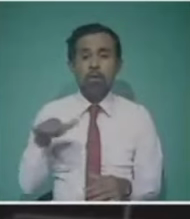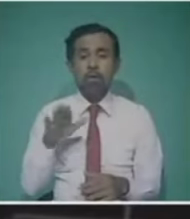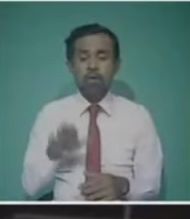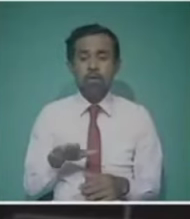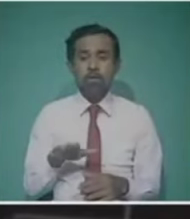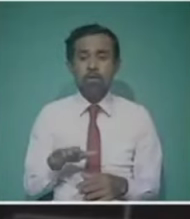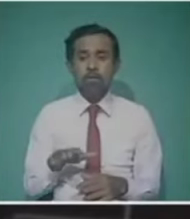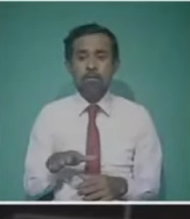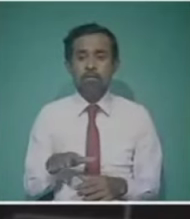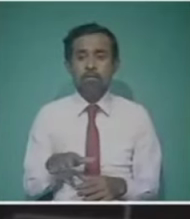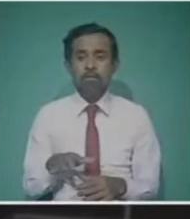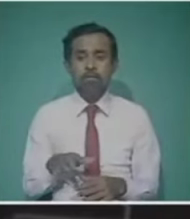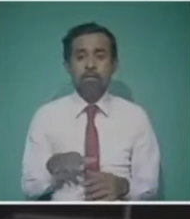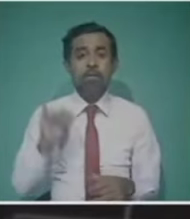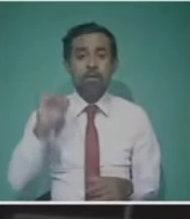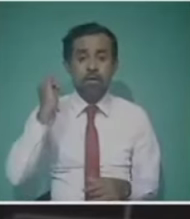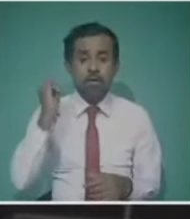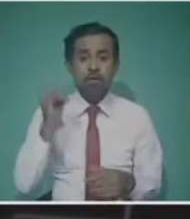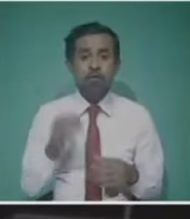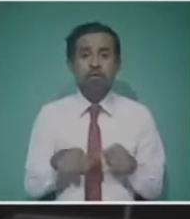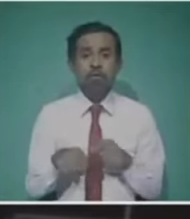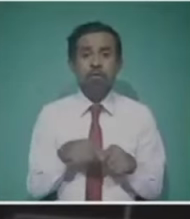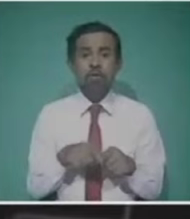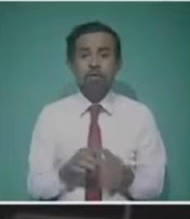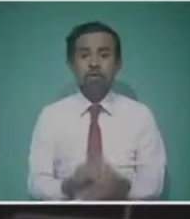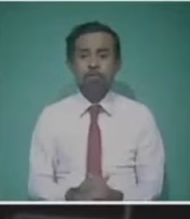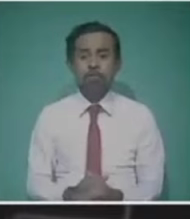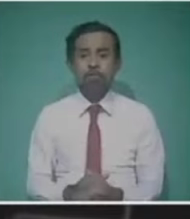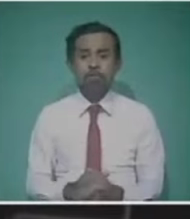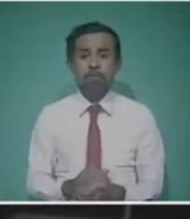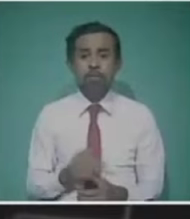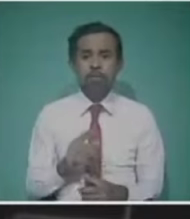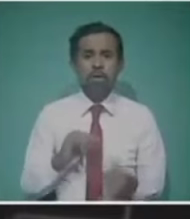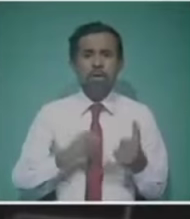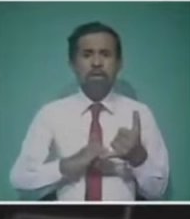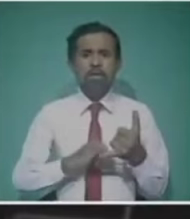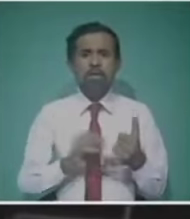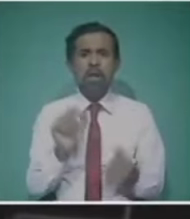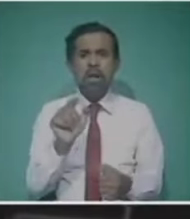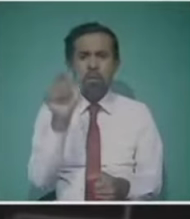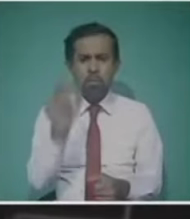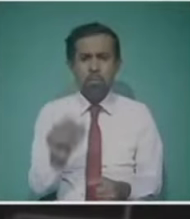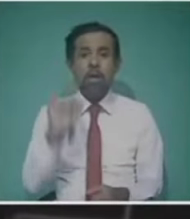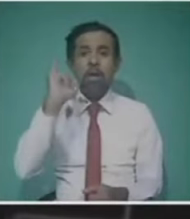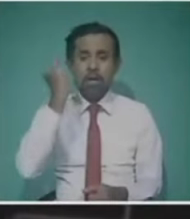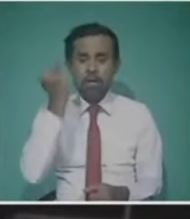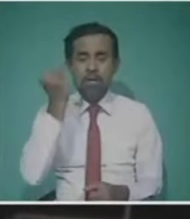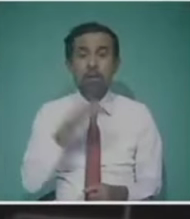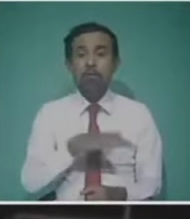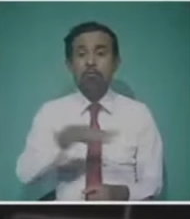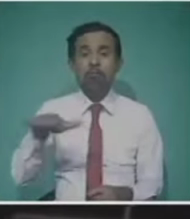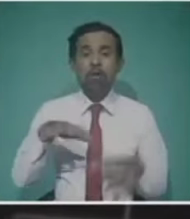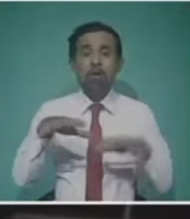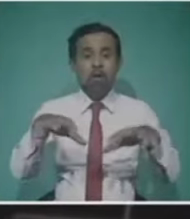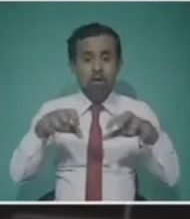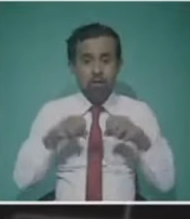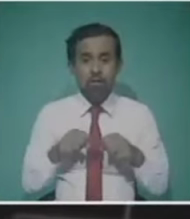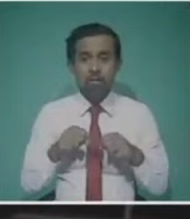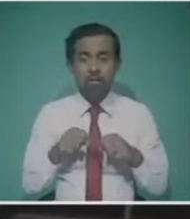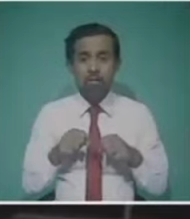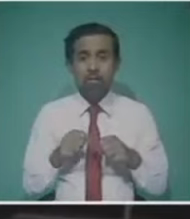ஒரு அதிகாரியாக காணி பிரிவில் செயலாற்றுகிற சபிக் என்பவர் கூட மிகப்பெரிய காணி மாஃபியா ஏராவூரில் இருக்கிறார்.